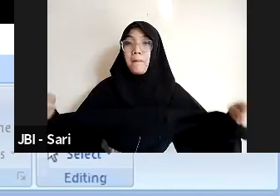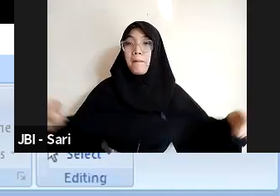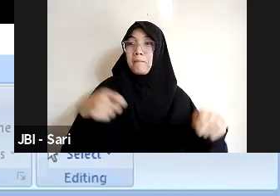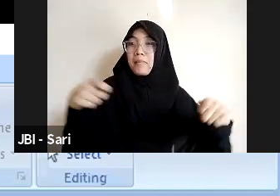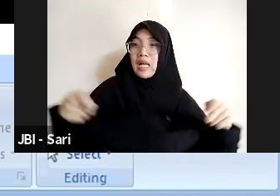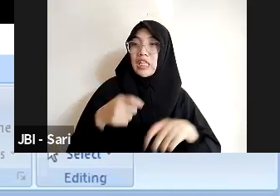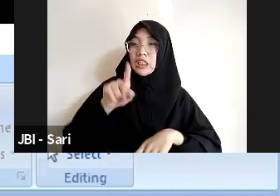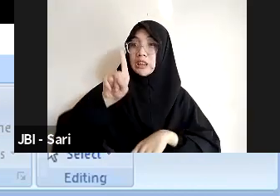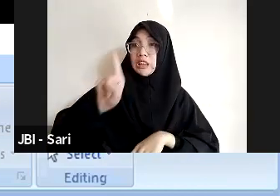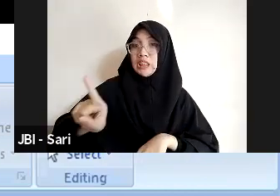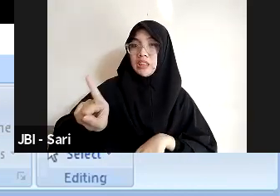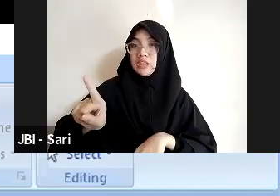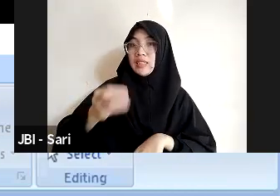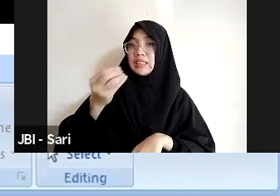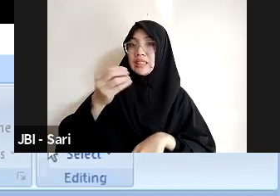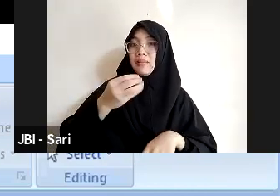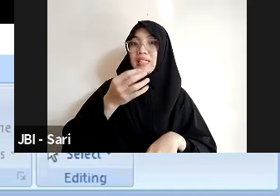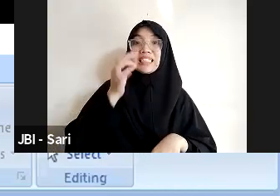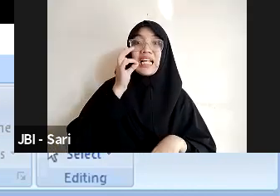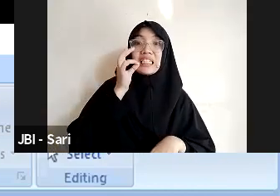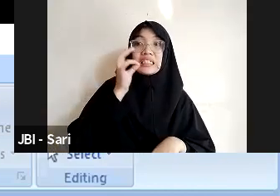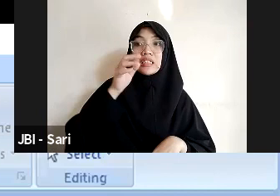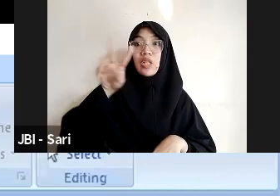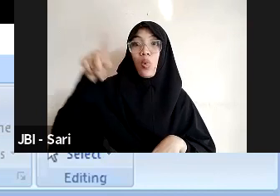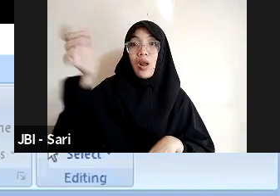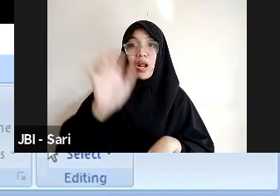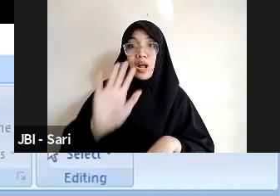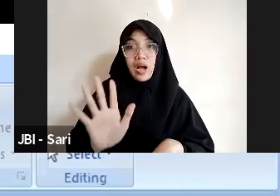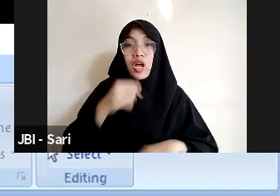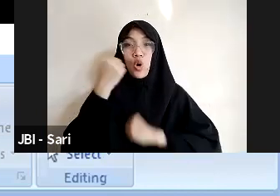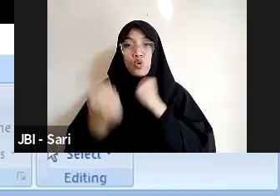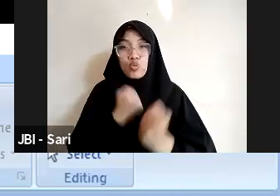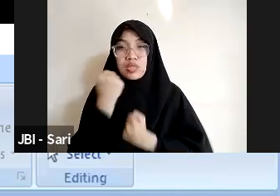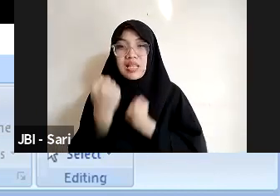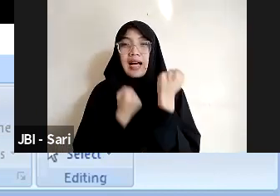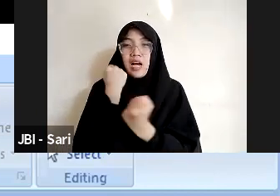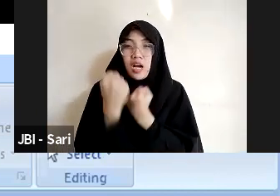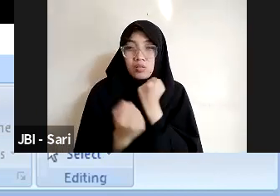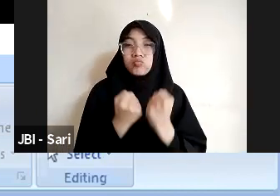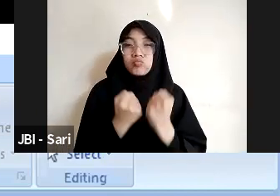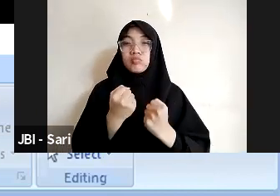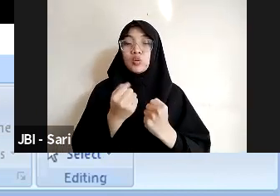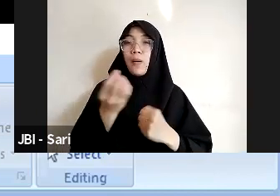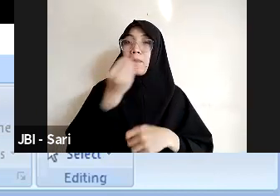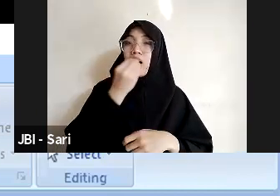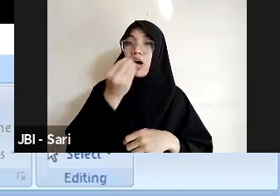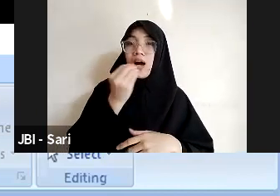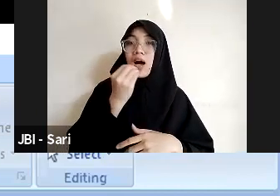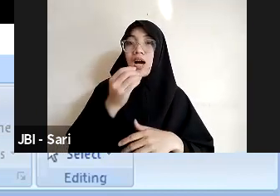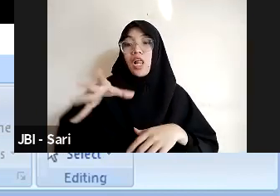sendiri, mereka tidak jajan di luar, maka upaya-upaya untuk menghadirkan pola konsumsi makanan